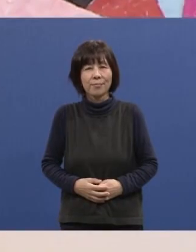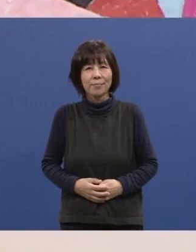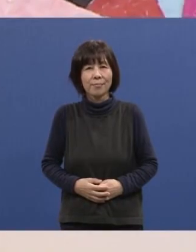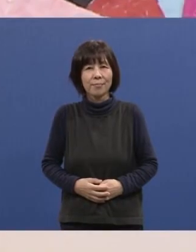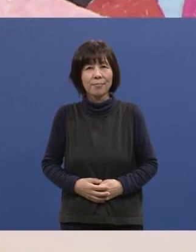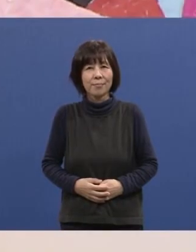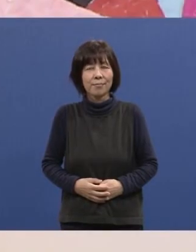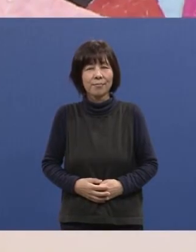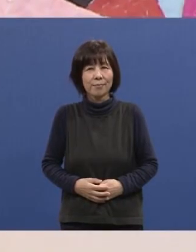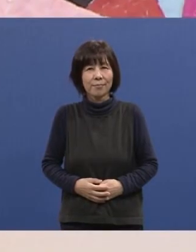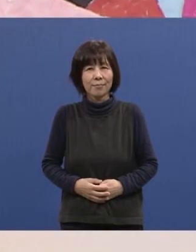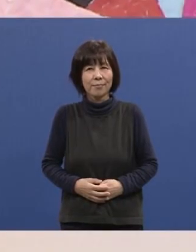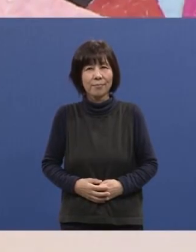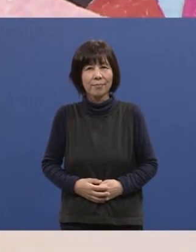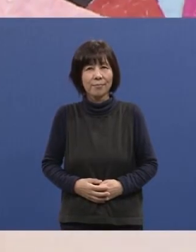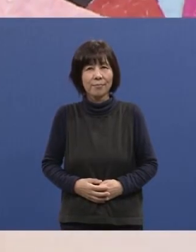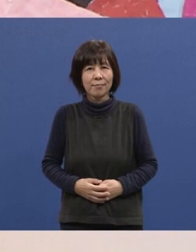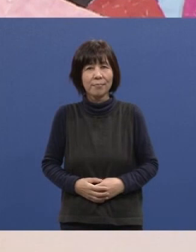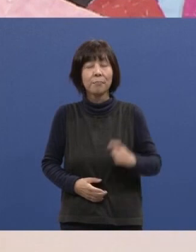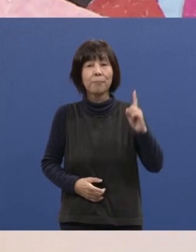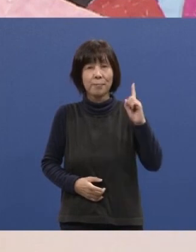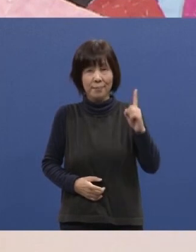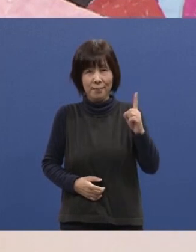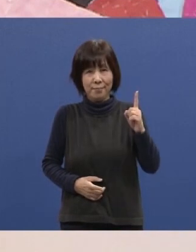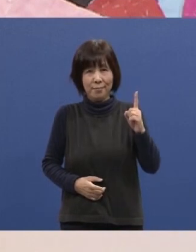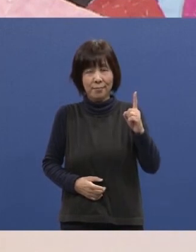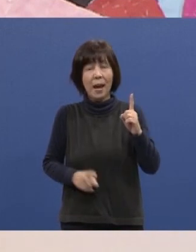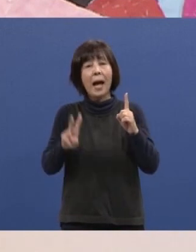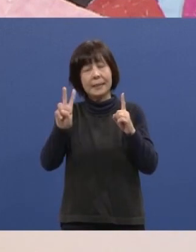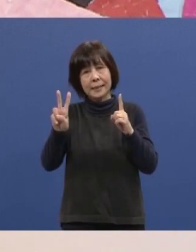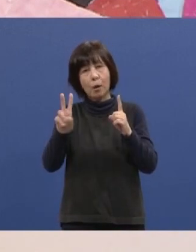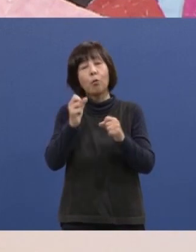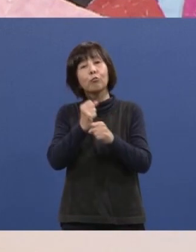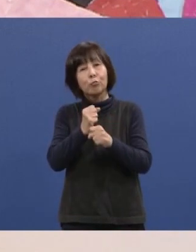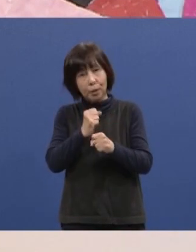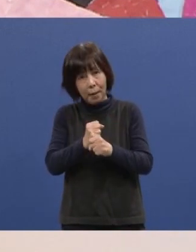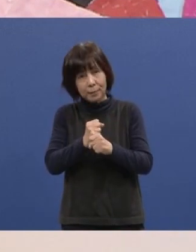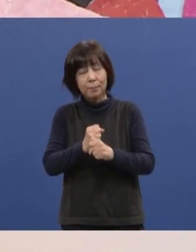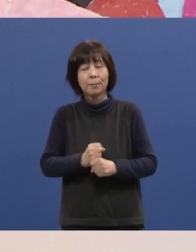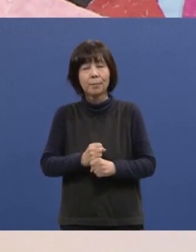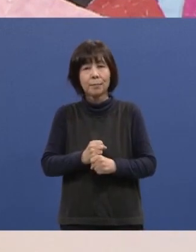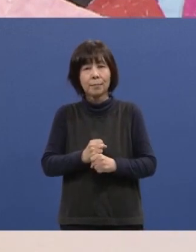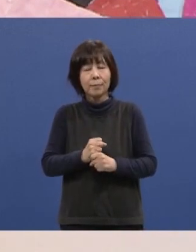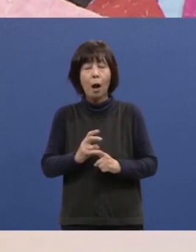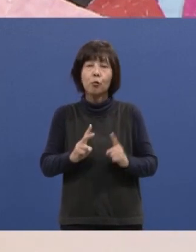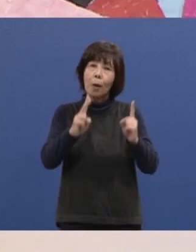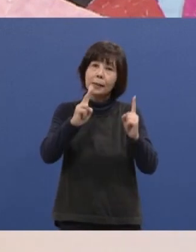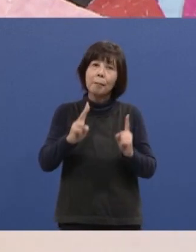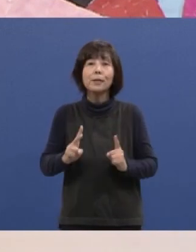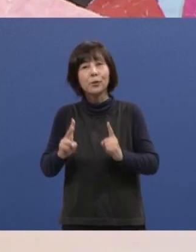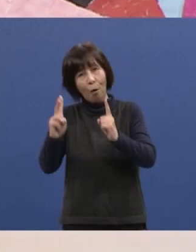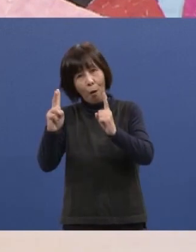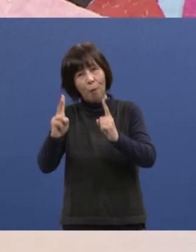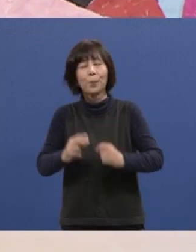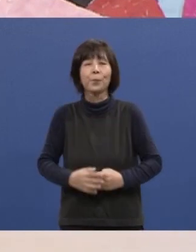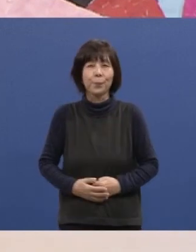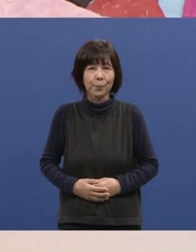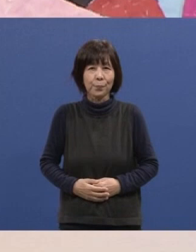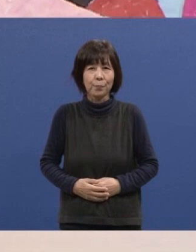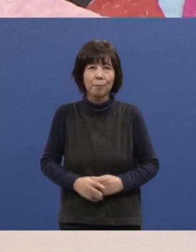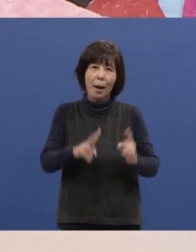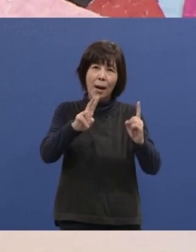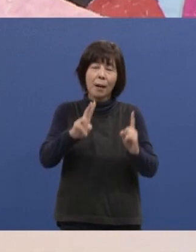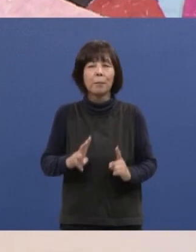先ほどと同じように右手が1、左手が2を作ります。歌に合わせて手を上下に揺らしてみましょ